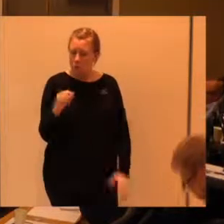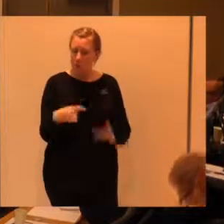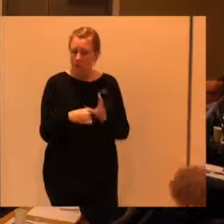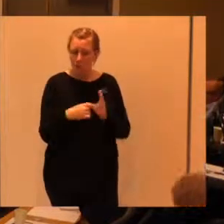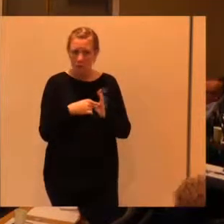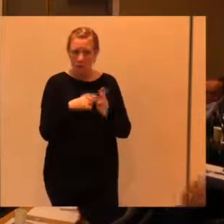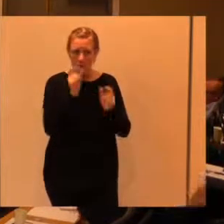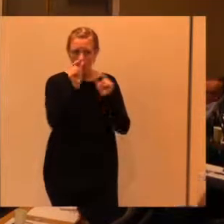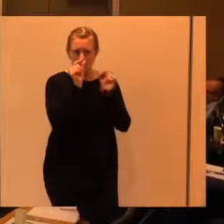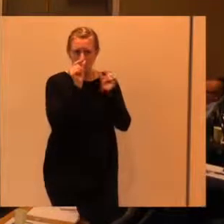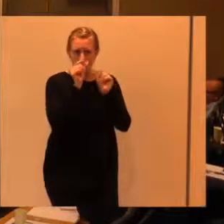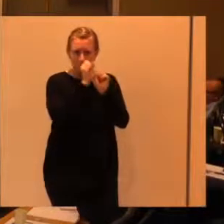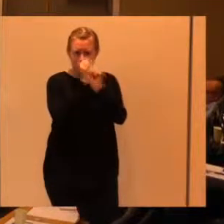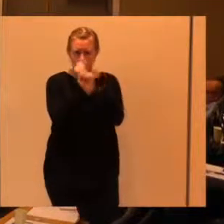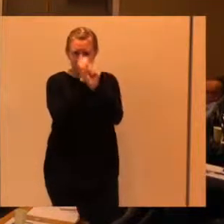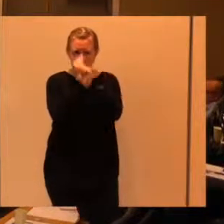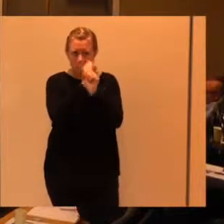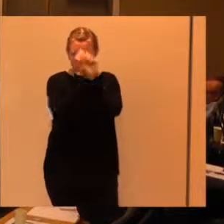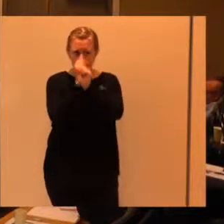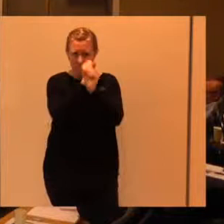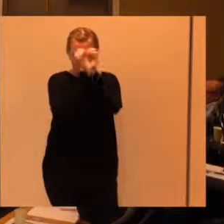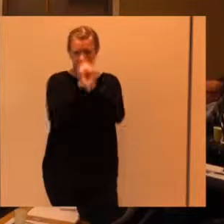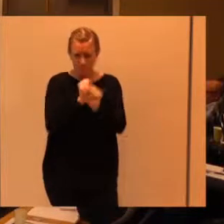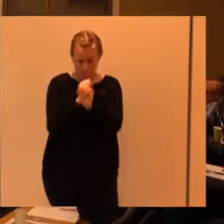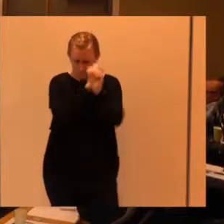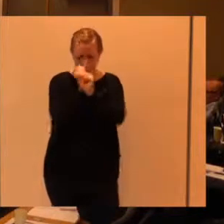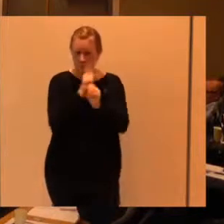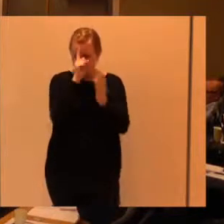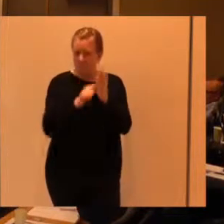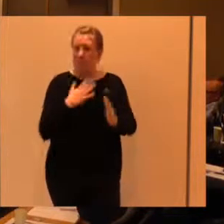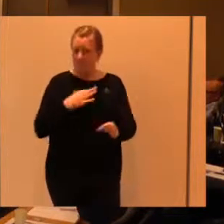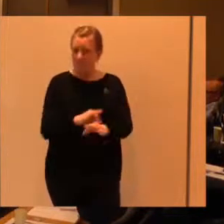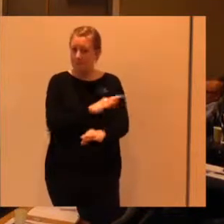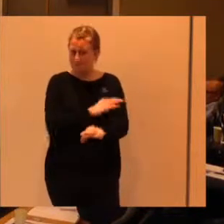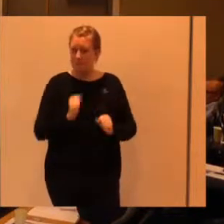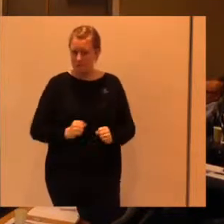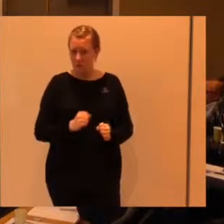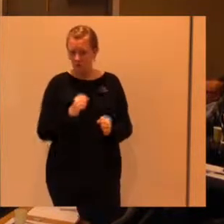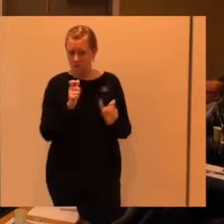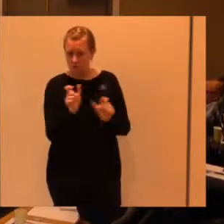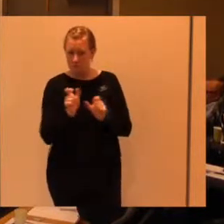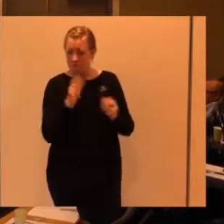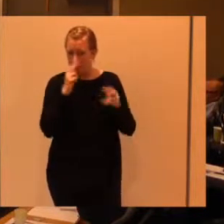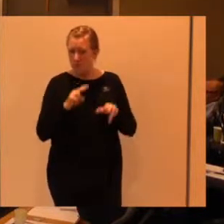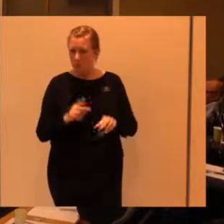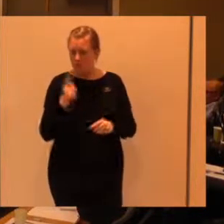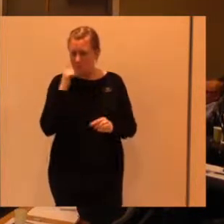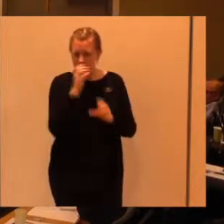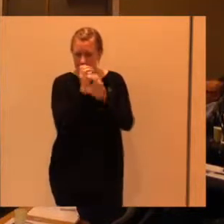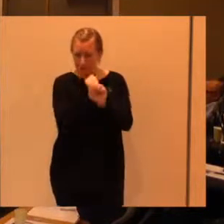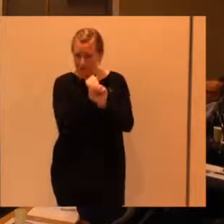någonting tillräckligt länge för att min mätutrustning ska identifiera det som en ögonfixering. Sen gör hon sitt första